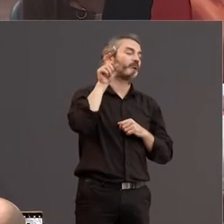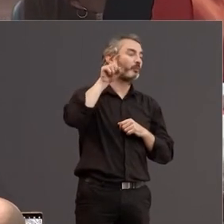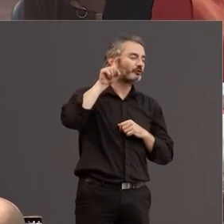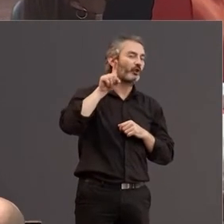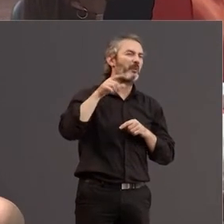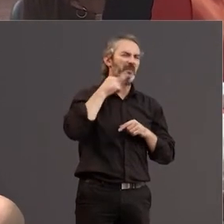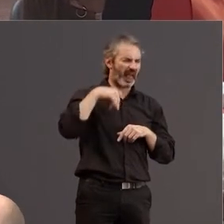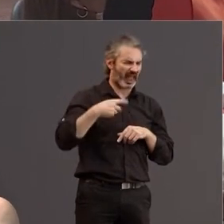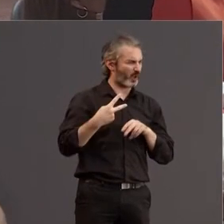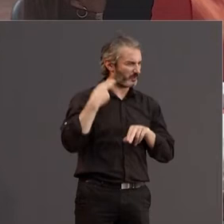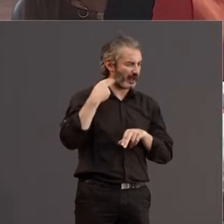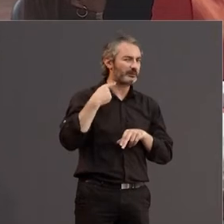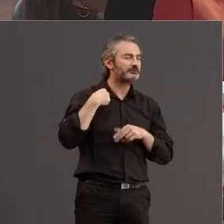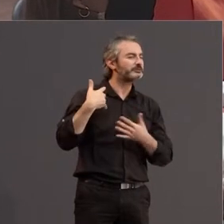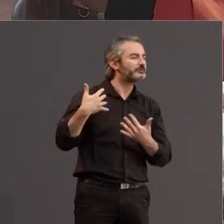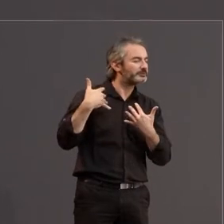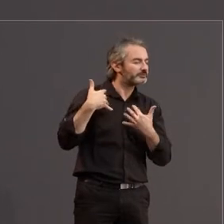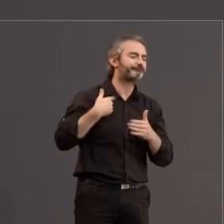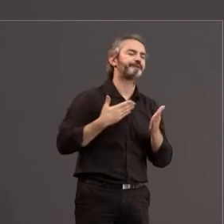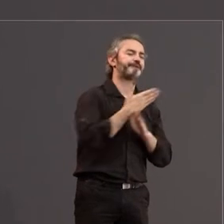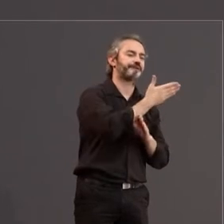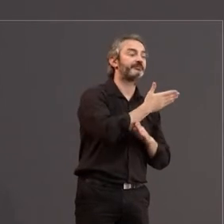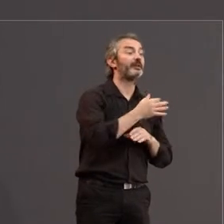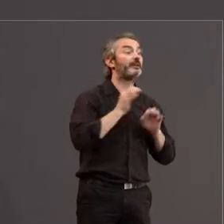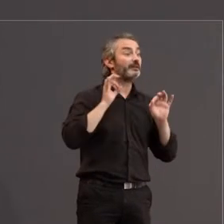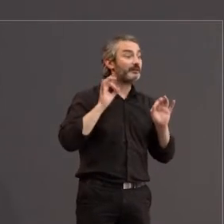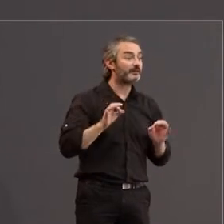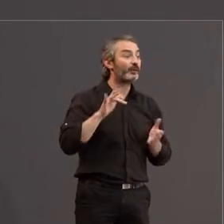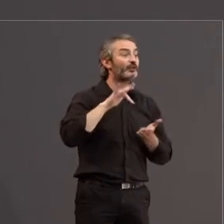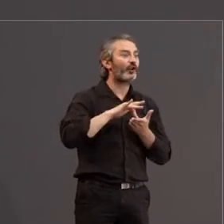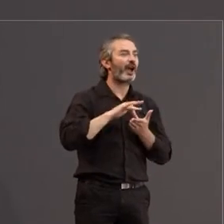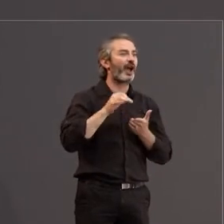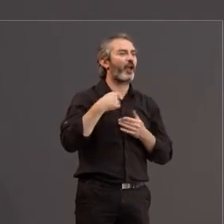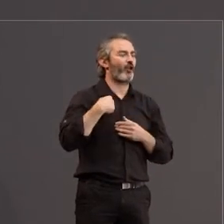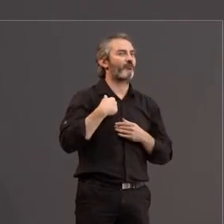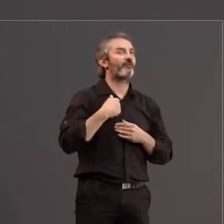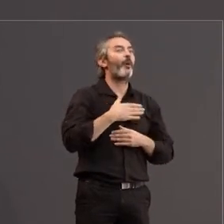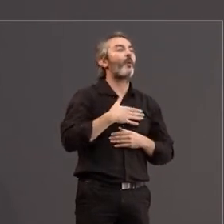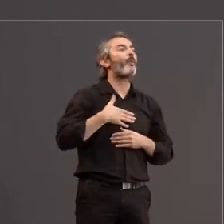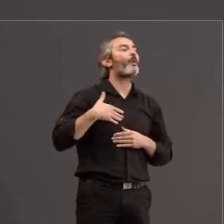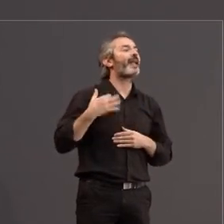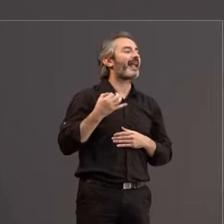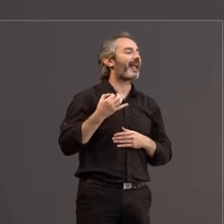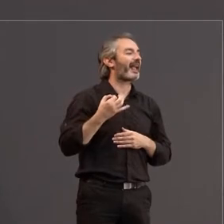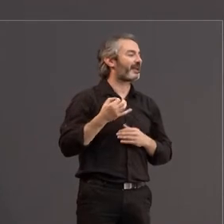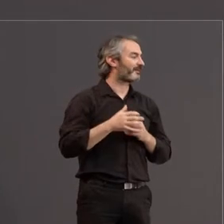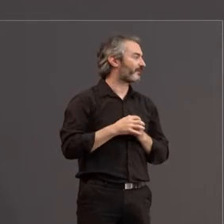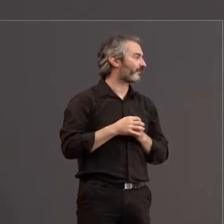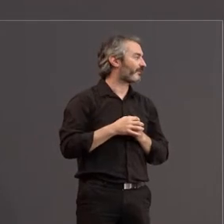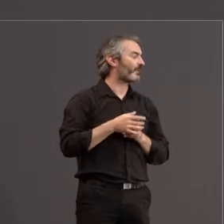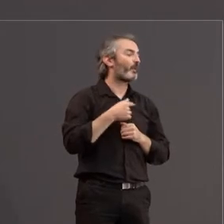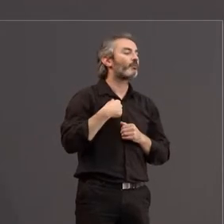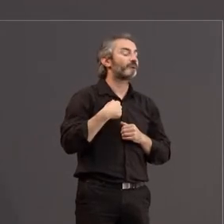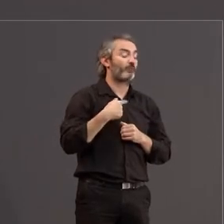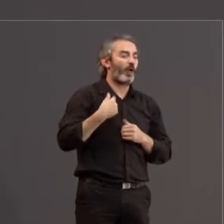és jubilat, el John Beatty. I bueno, en aquella immersió em vaig adonar que realment el que volia era traduir. Suposo que també em va ajudar el